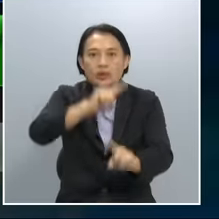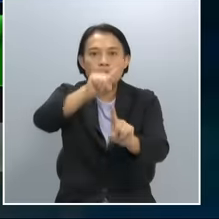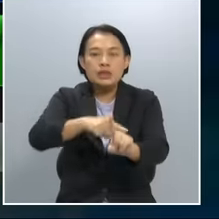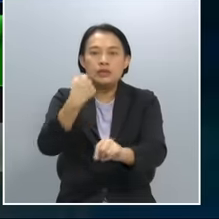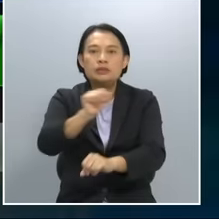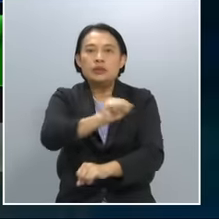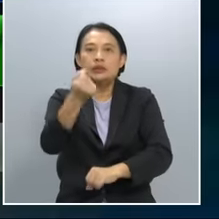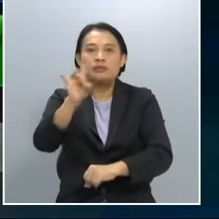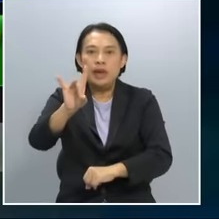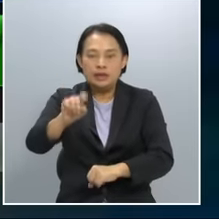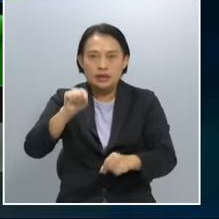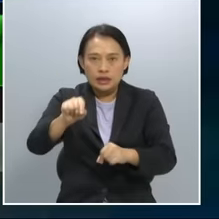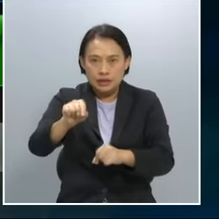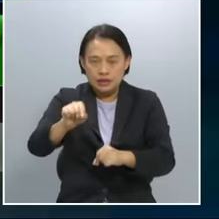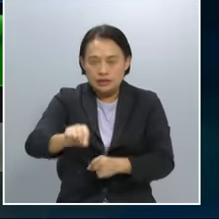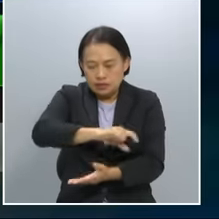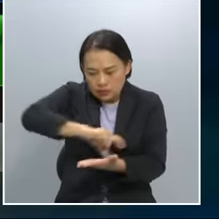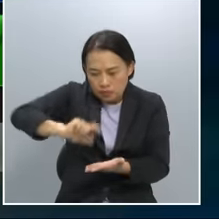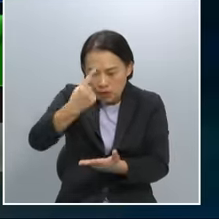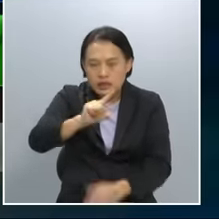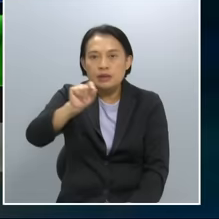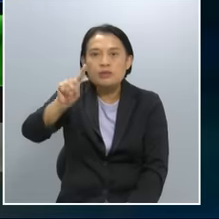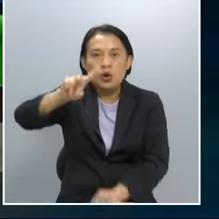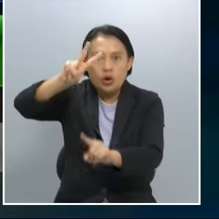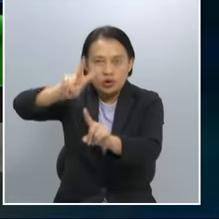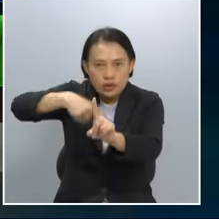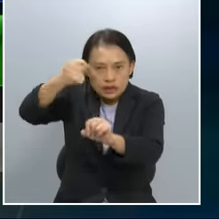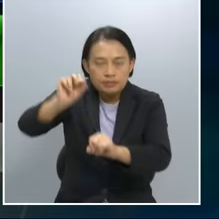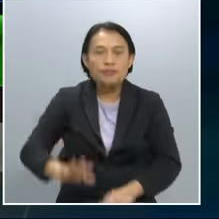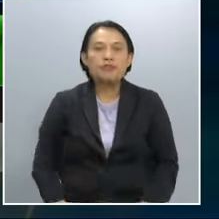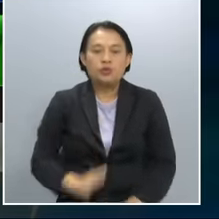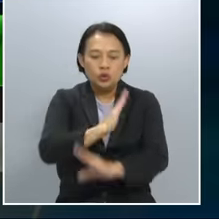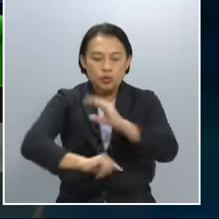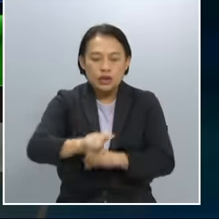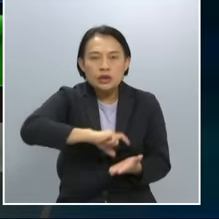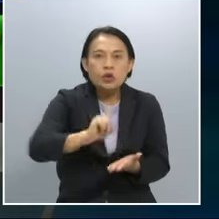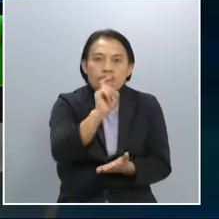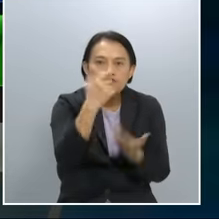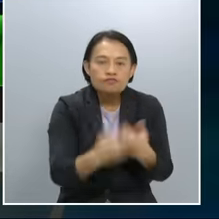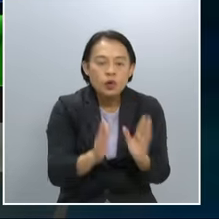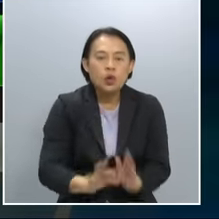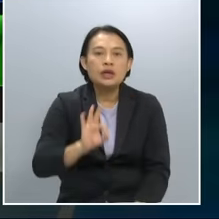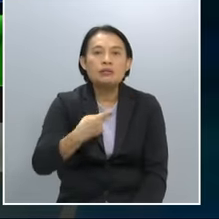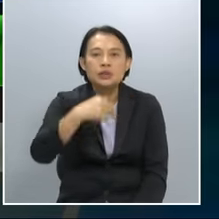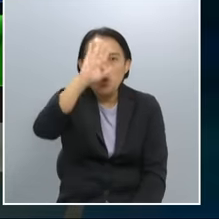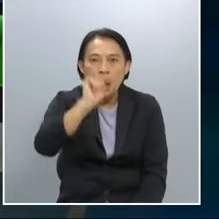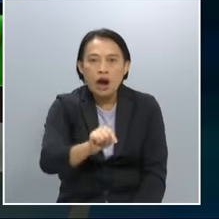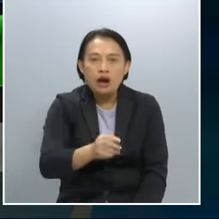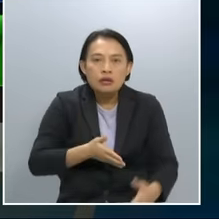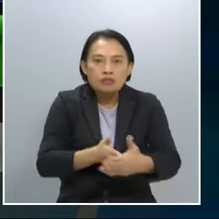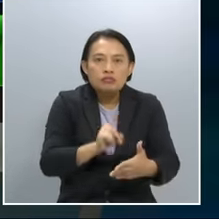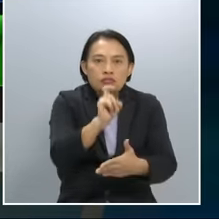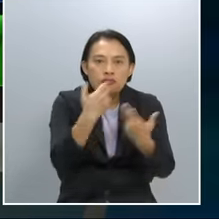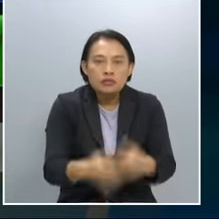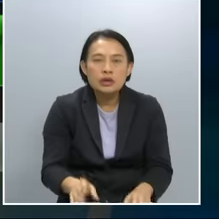งินซ้ำ22ตุลาส่วนคนพิการที่วันแรกโอนไม่สำเร็จประมาณ 90,000 กว่าคนอาจจะเป็นเพราะบัตร